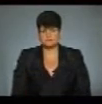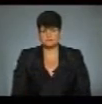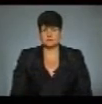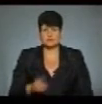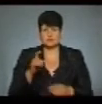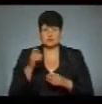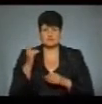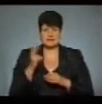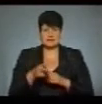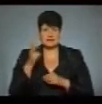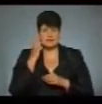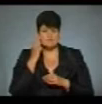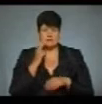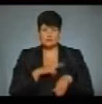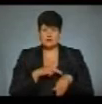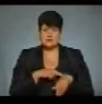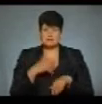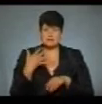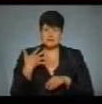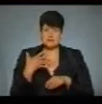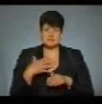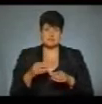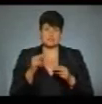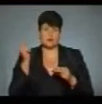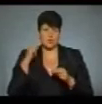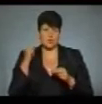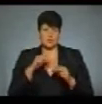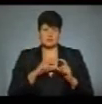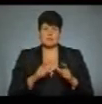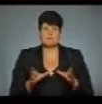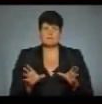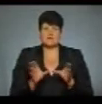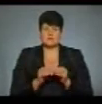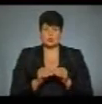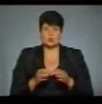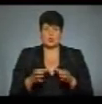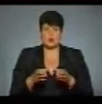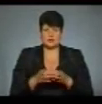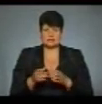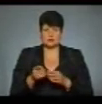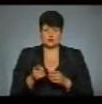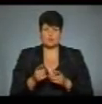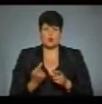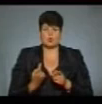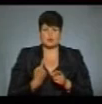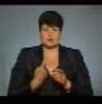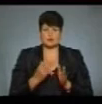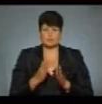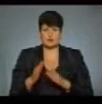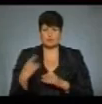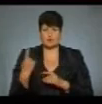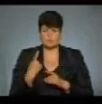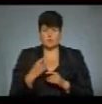120 київських поліцейських і 50 курсантів приєднуються до колег з Тернопільщини, щоб охороняти громадський порядок в області під